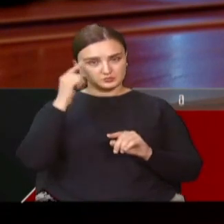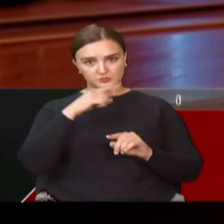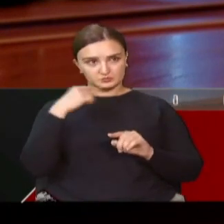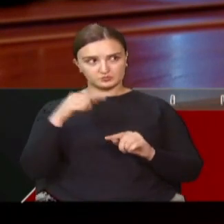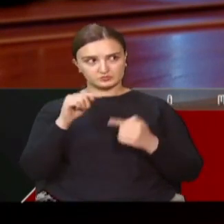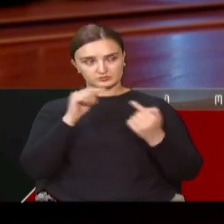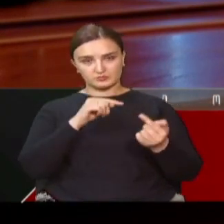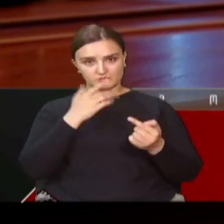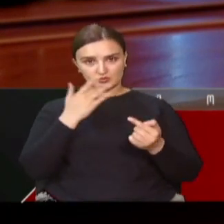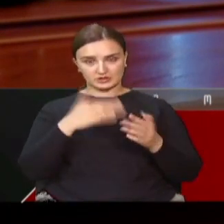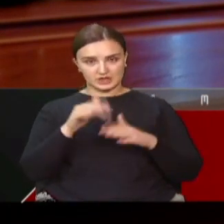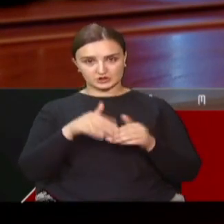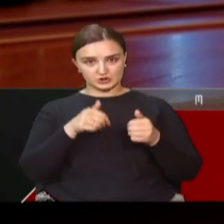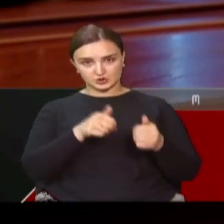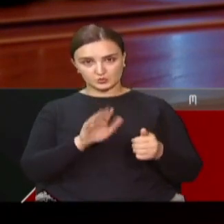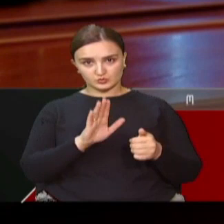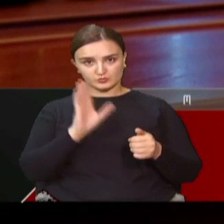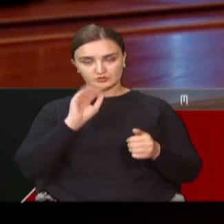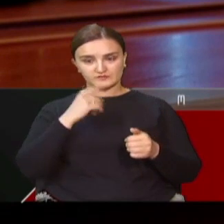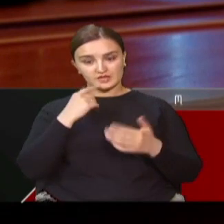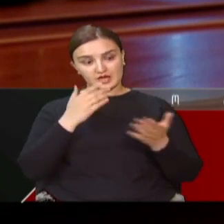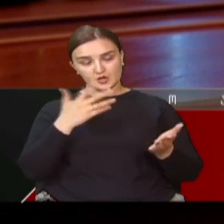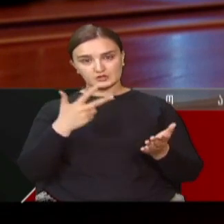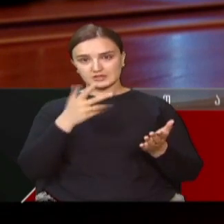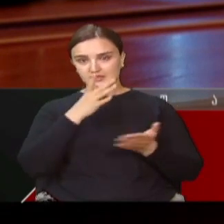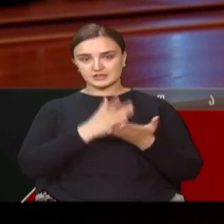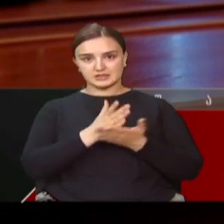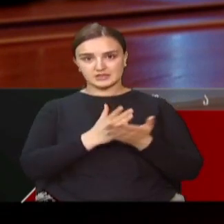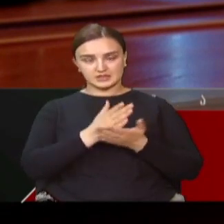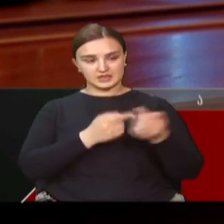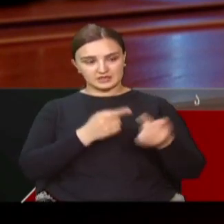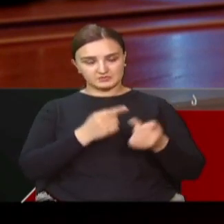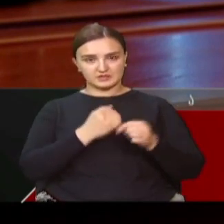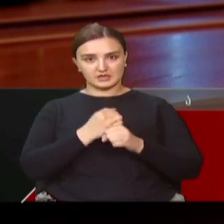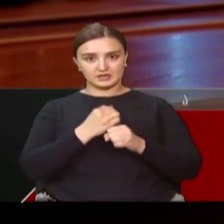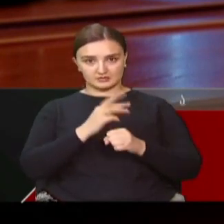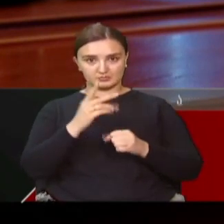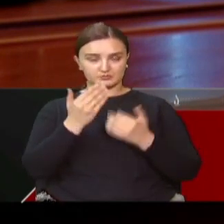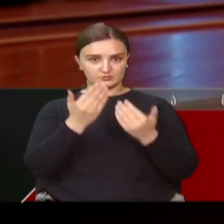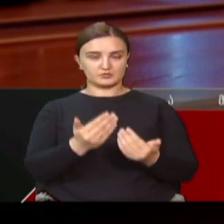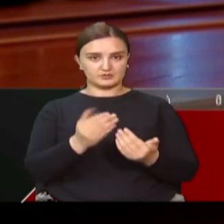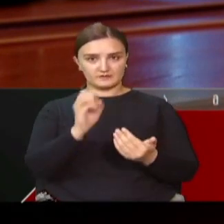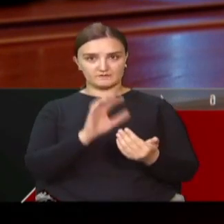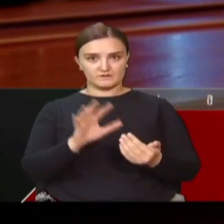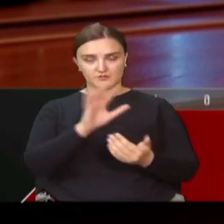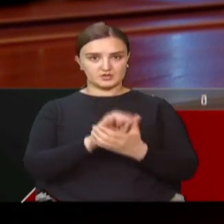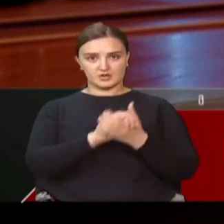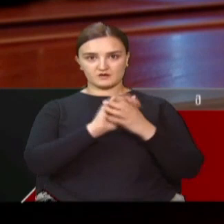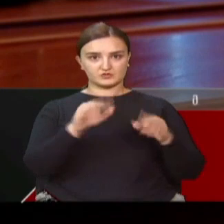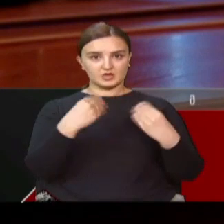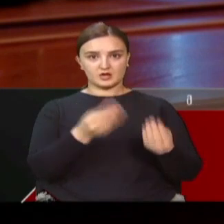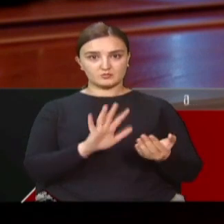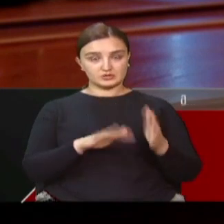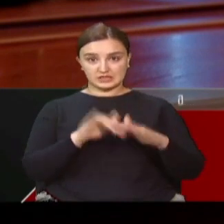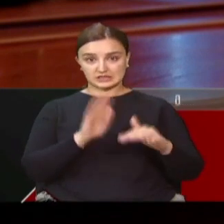politikas, es khels ar sheutsqobs. Rotsa itqvian, ru ai batono 30 tselia ibdvit aketebt. Gekutnodat da ege tkuenma Eurokavshirma ar moganichat. Es